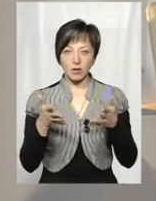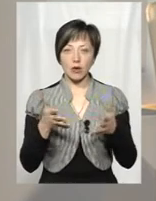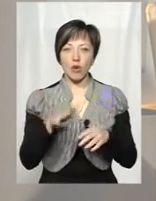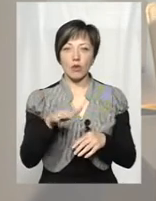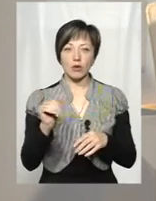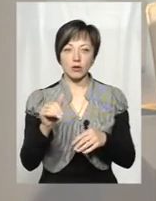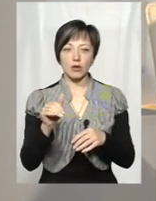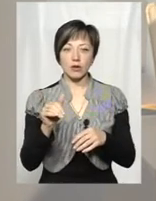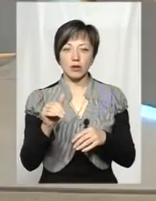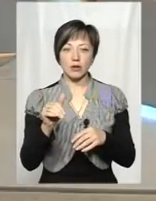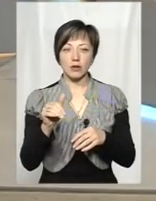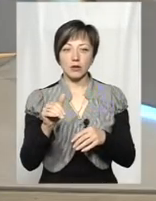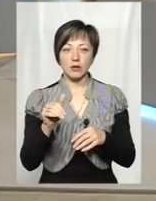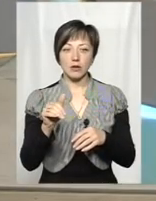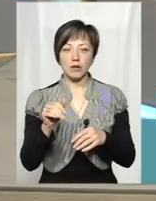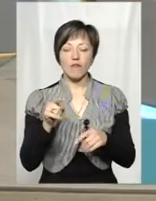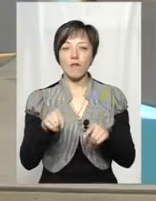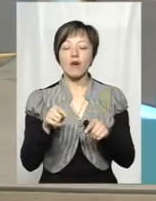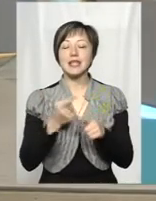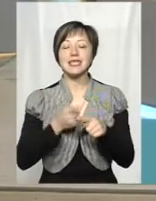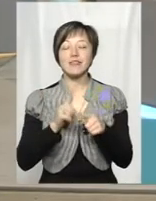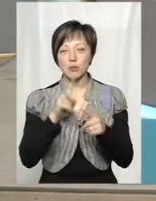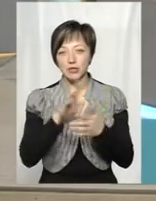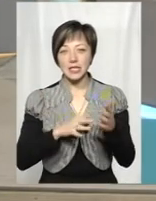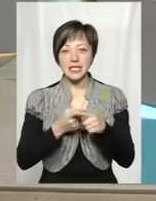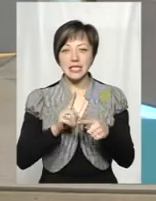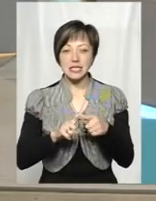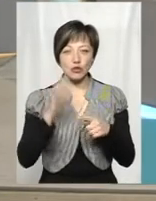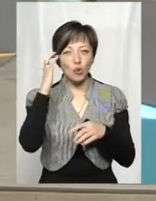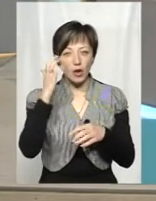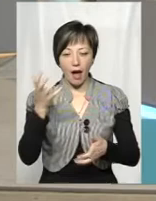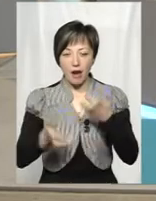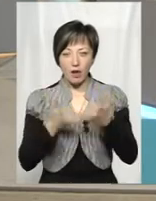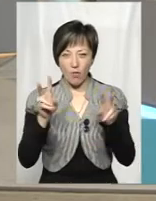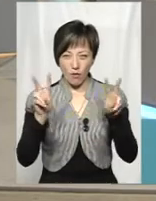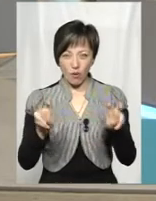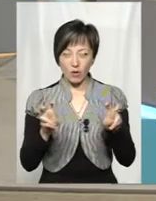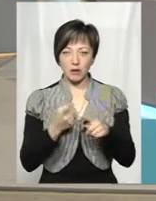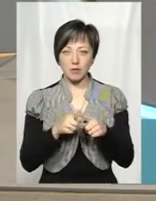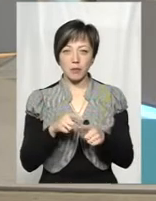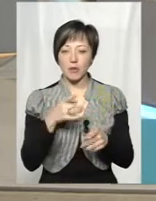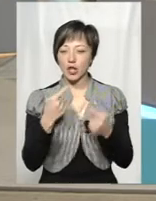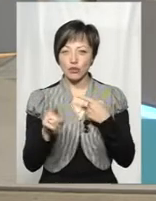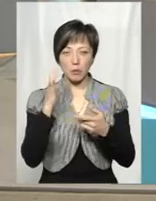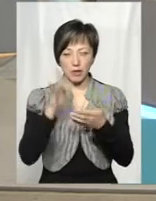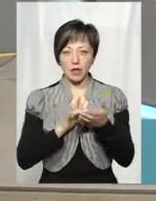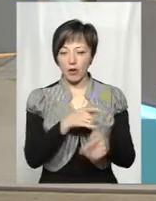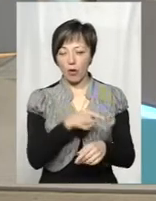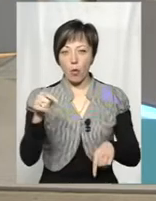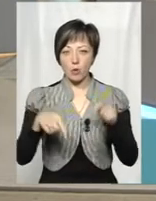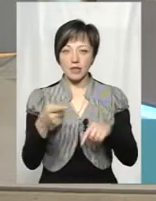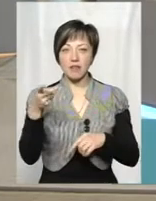орудують зовсім з іншою метою, не з тою, яку ви щойно озвучували. І додам, що впродовж цієї осені стало відомо про